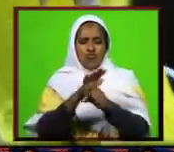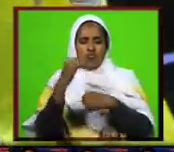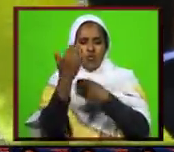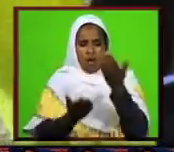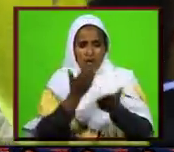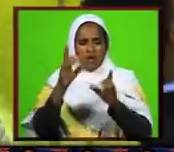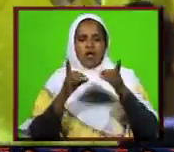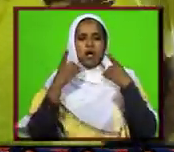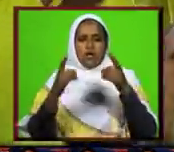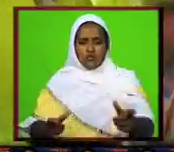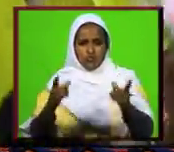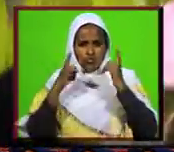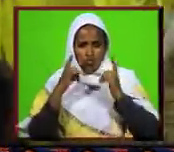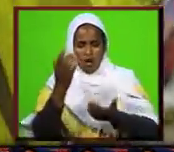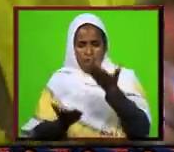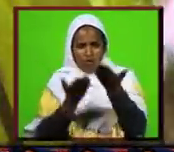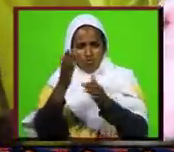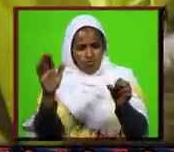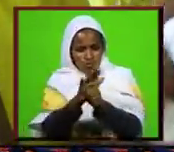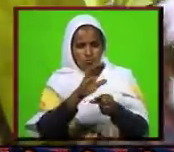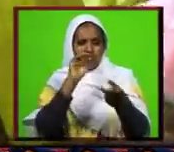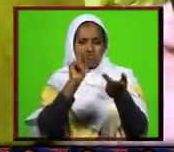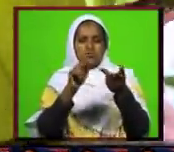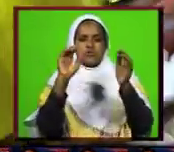ካህናት እንዲኖሩ አገልግሎቱ ሙሉ እንዲሆን